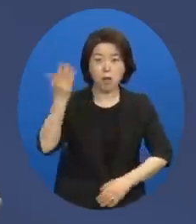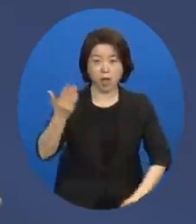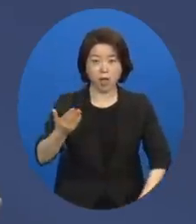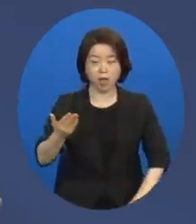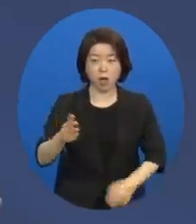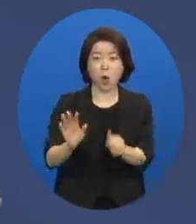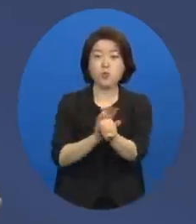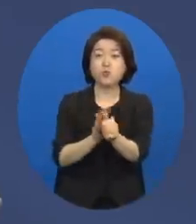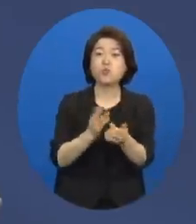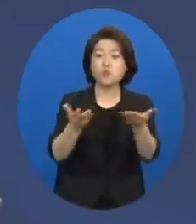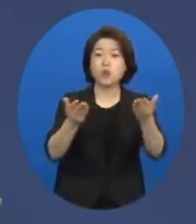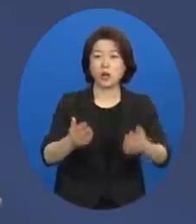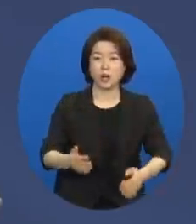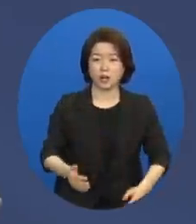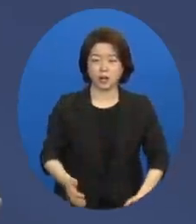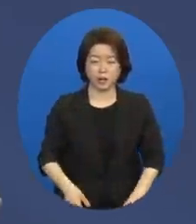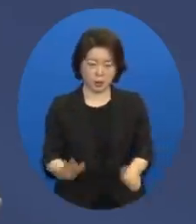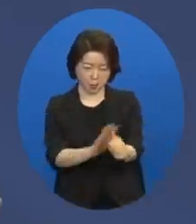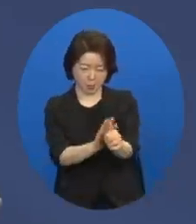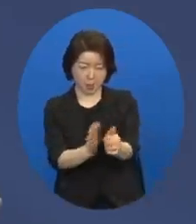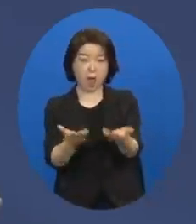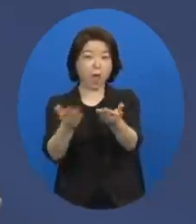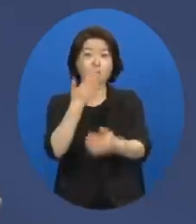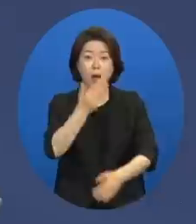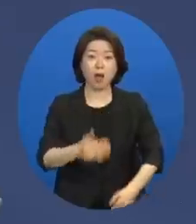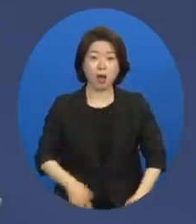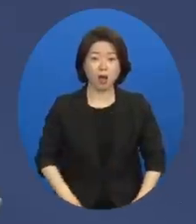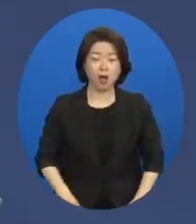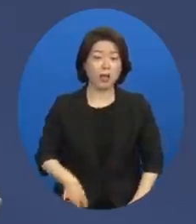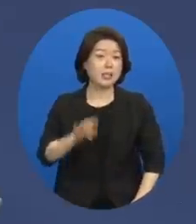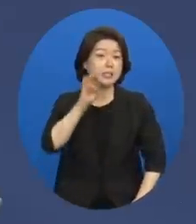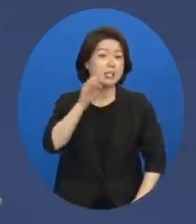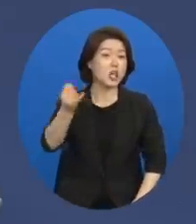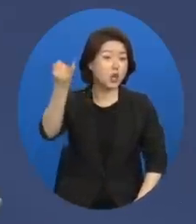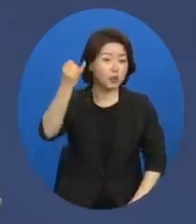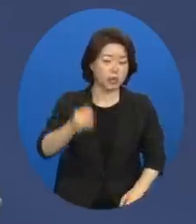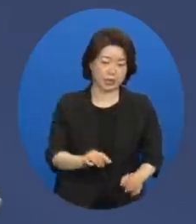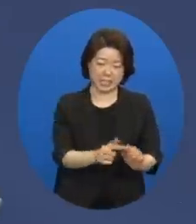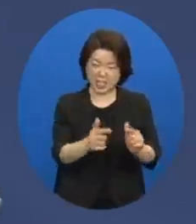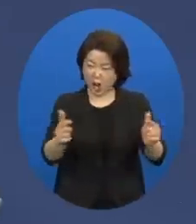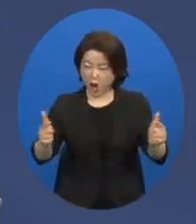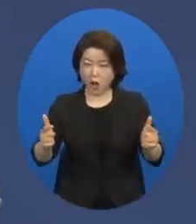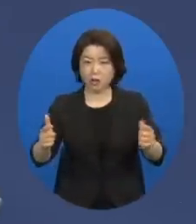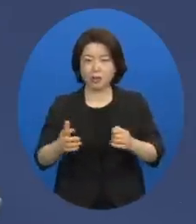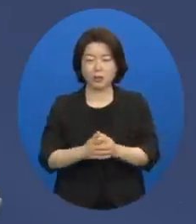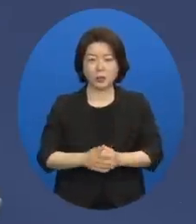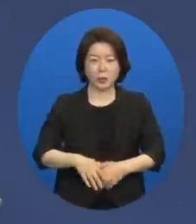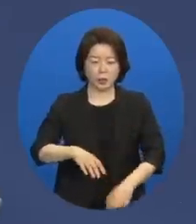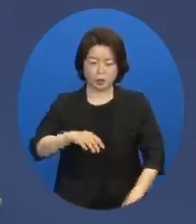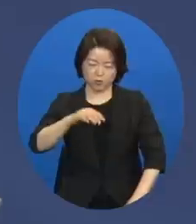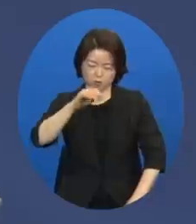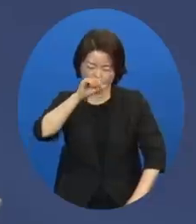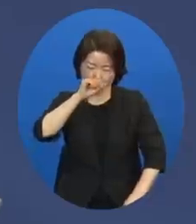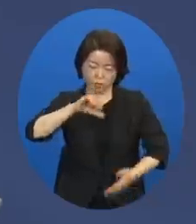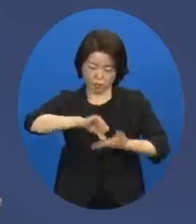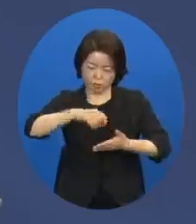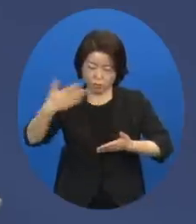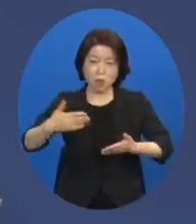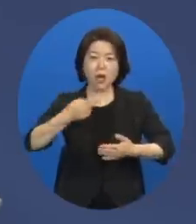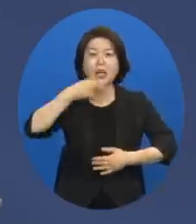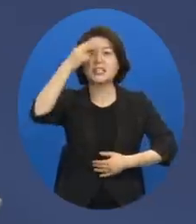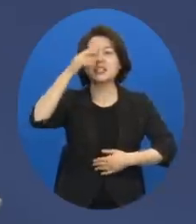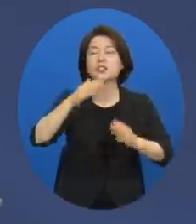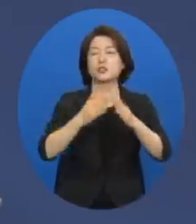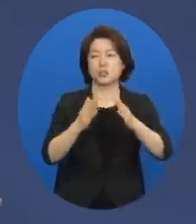그런 위안을 할 수 있단 말이에요. 그 기생 누나들이 여러 명 있는 잘 나가는 고급 술집이었습니다. 그러니까